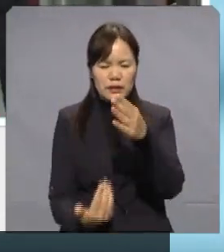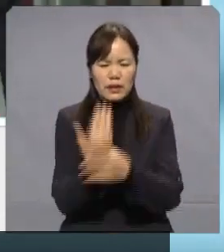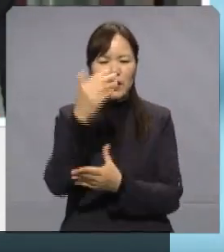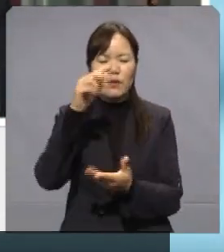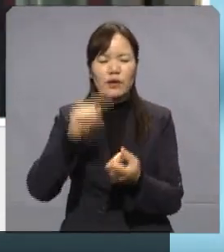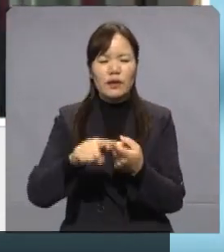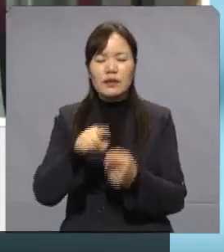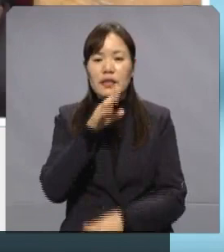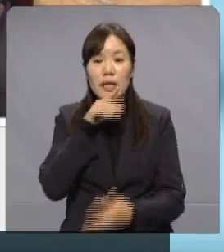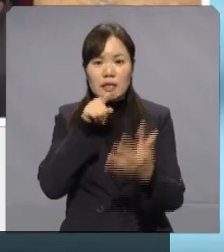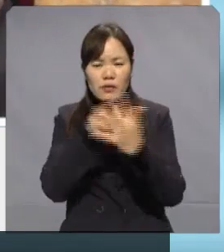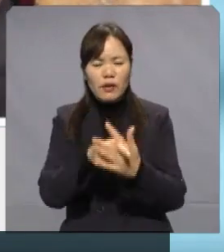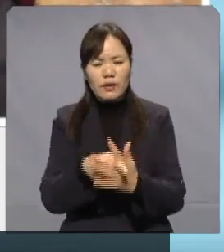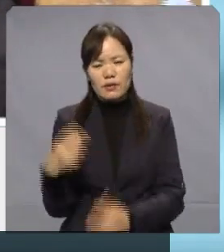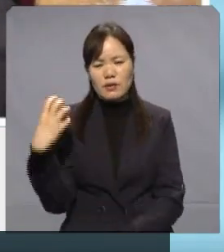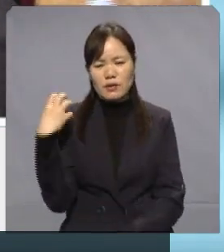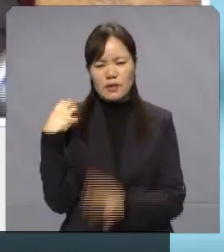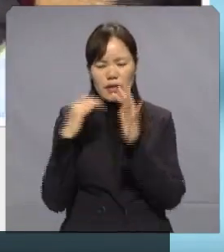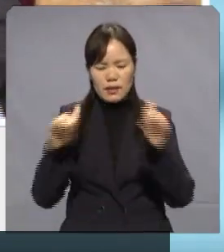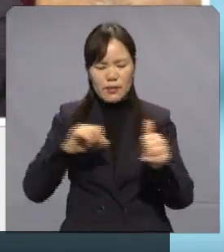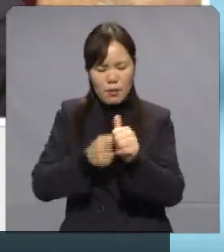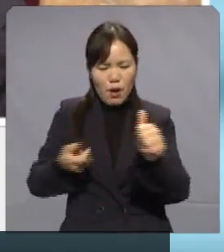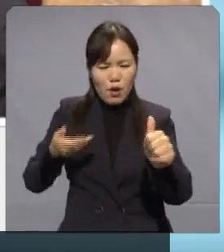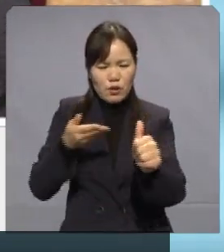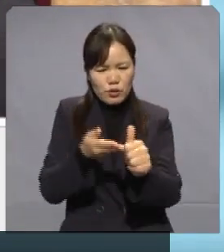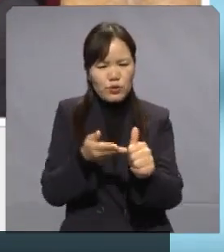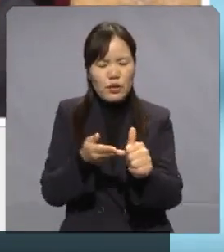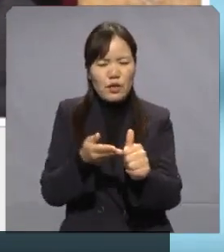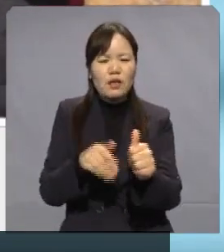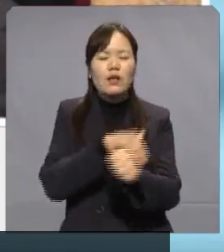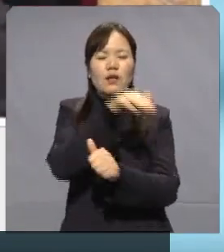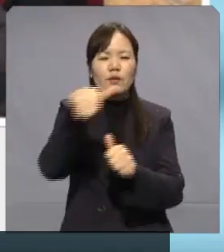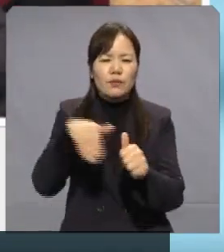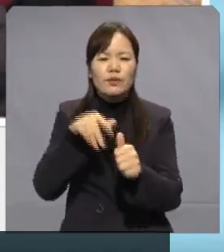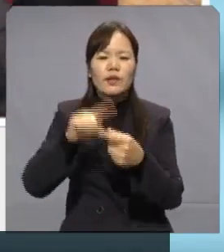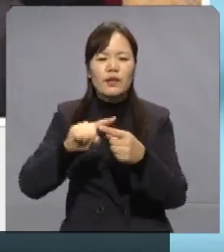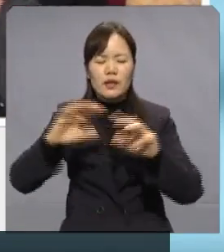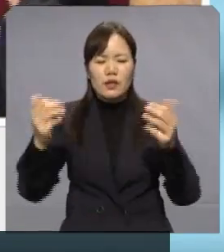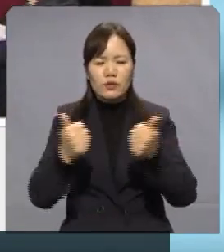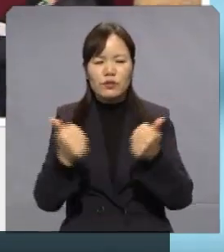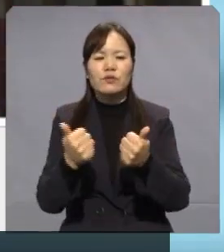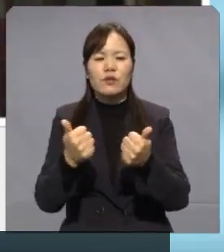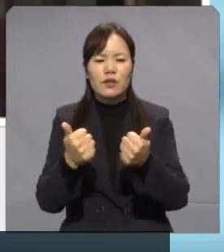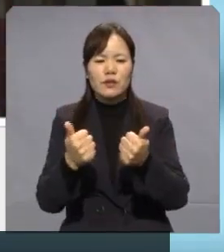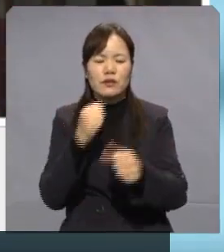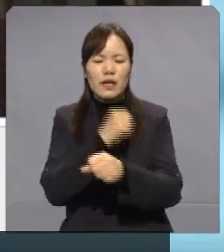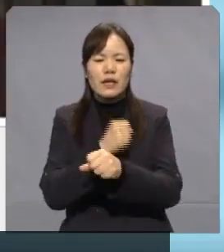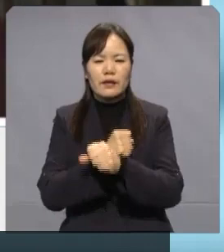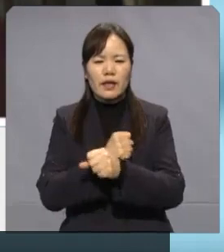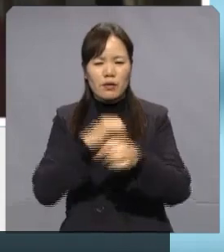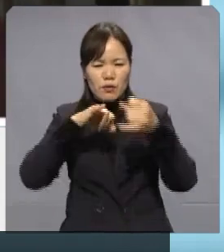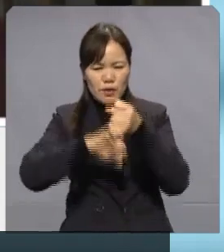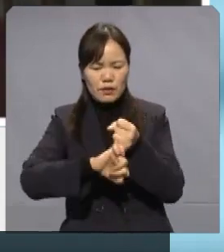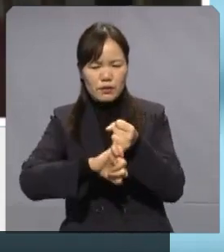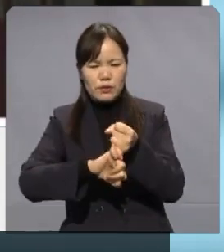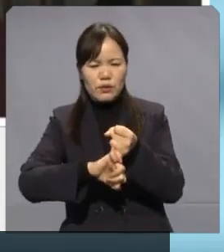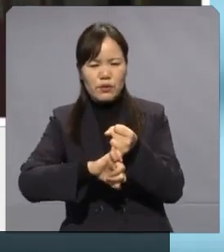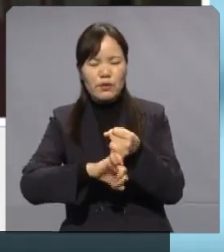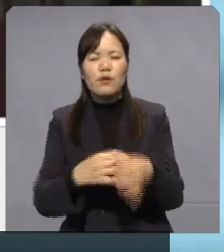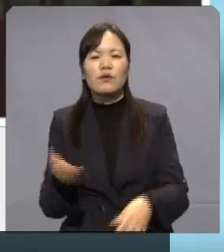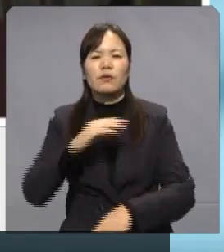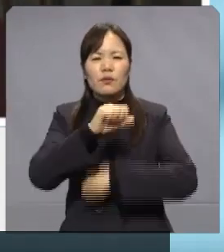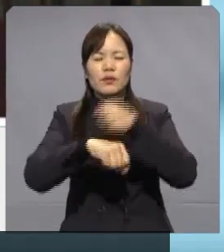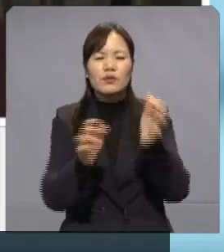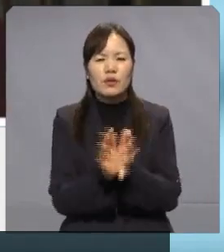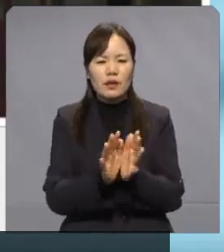진상을 규명하고 책임자 처벌을 하라 그 미션을 국회가 하겠다라고 해서 대국민 약속을 했고 그런데 이제 와서